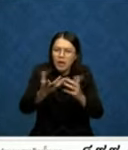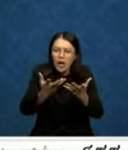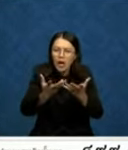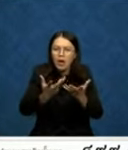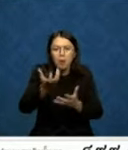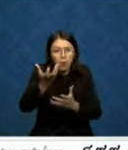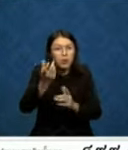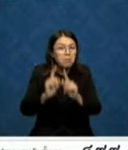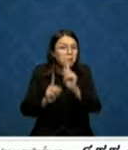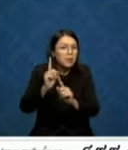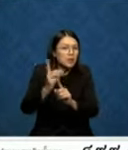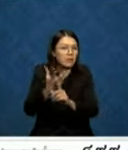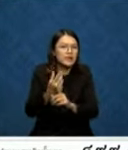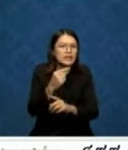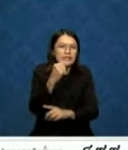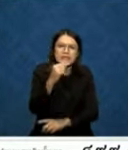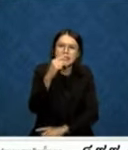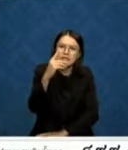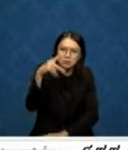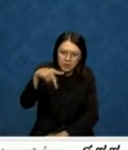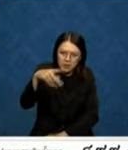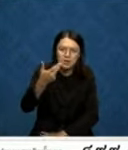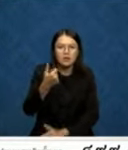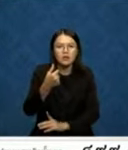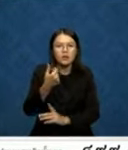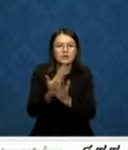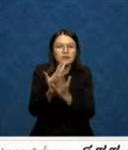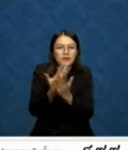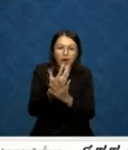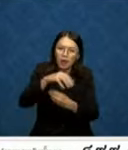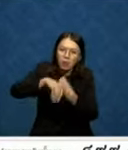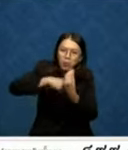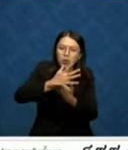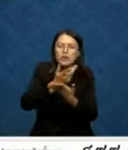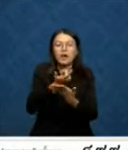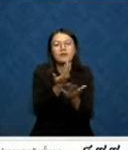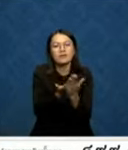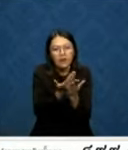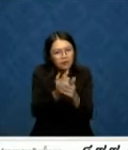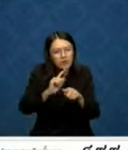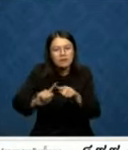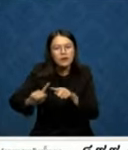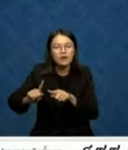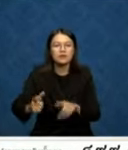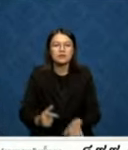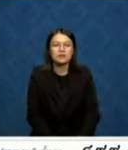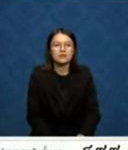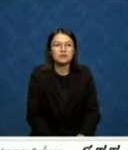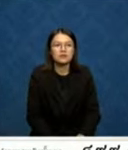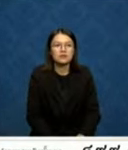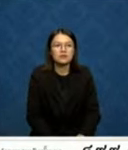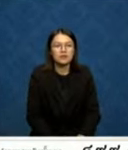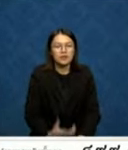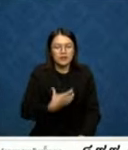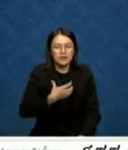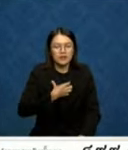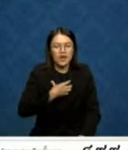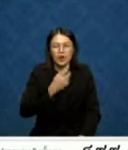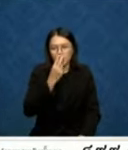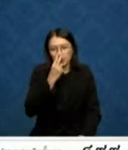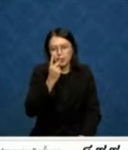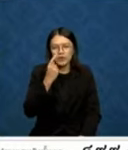ราก็พูดกันไปเยอะนะครับเรื่อง GDP นะครับเรื่องการหมุนของเงิน velocity ก็อยากจะมั่นใจนะครับเพราะ